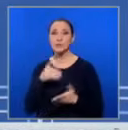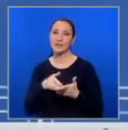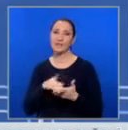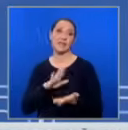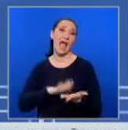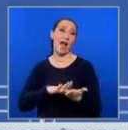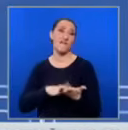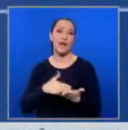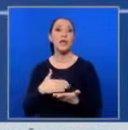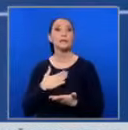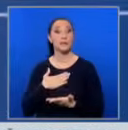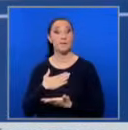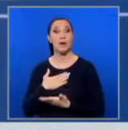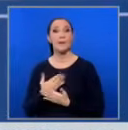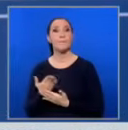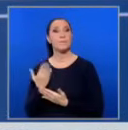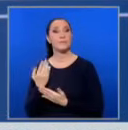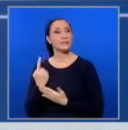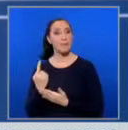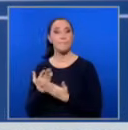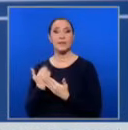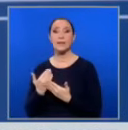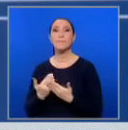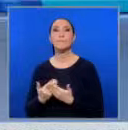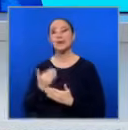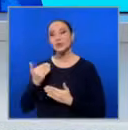хвали сам преди предстоящите президентски избори в Сърбия.